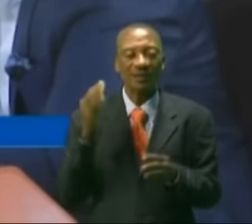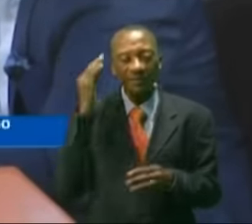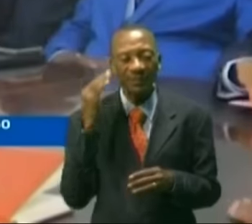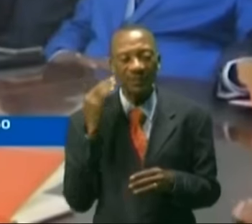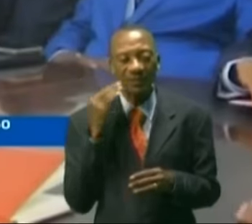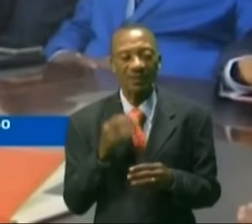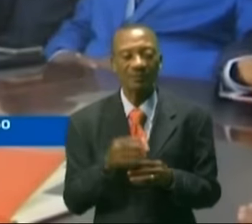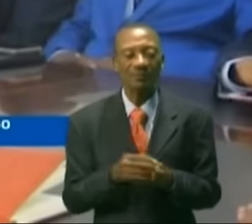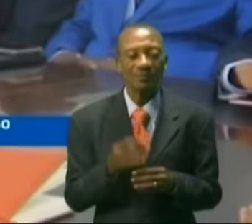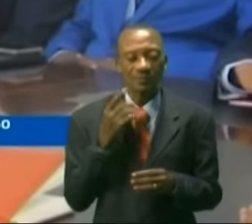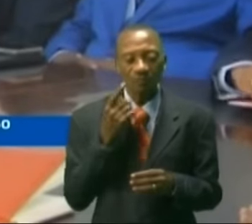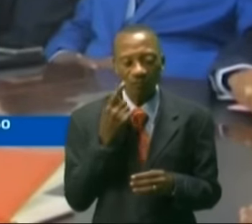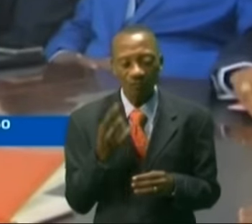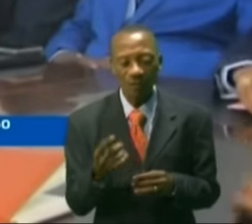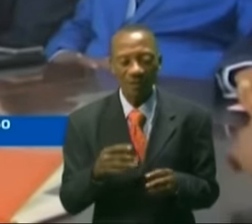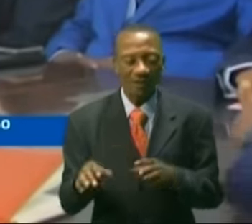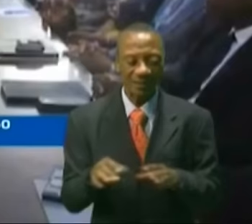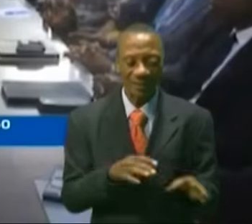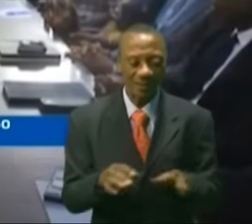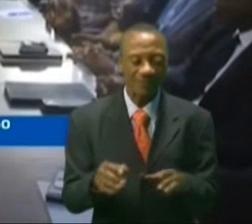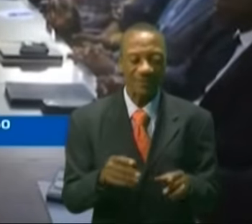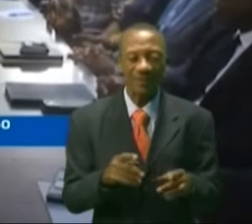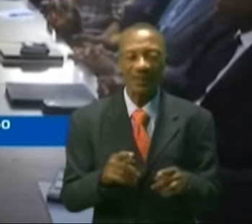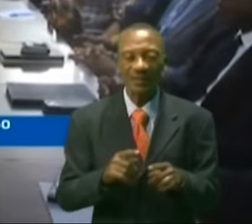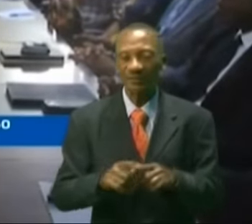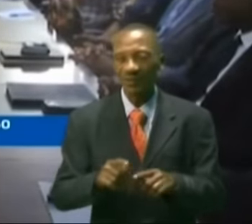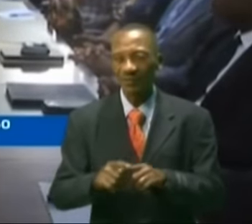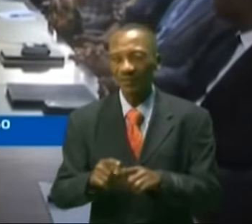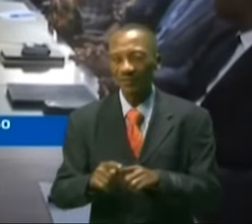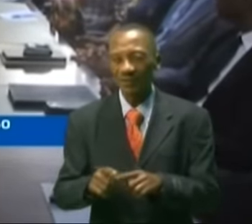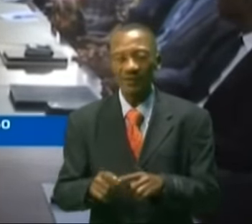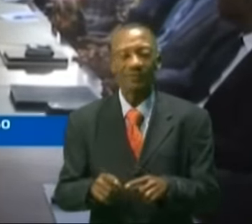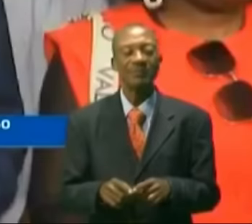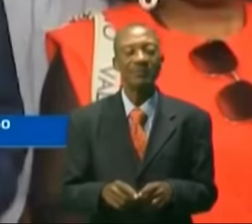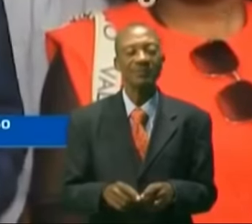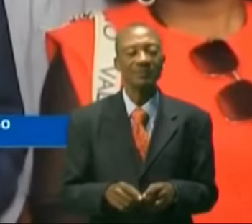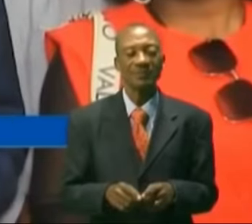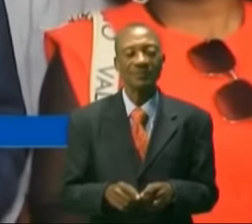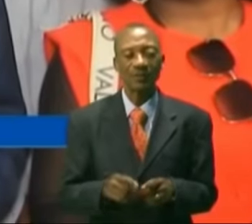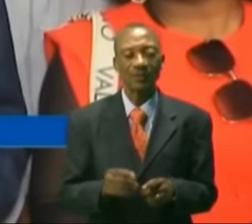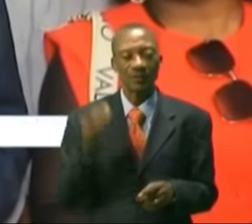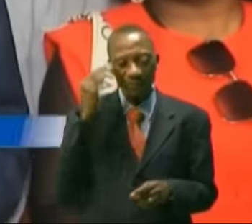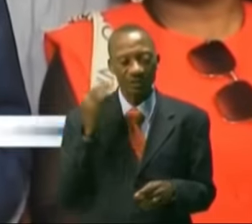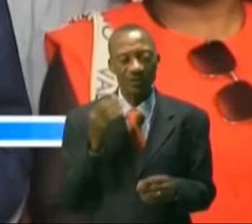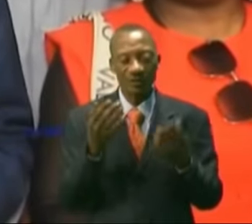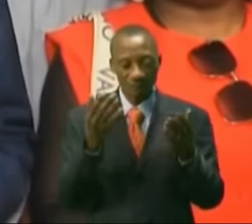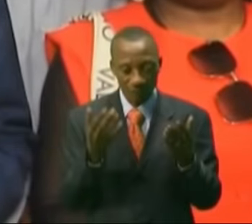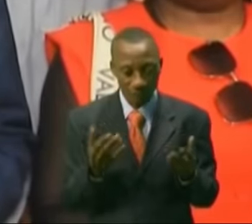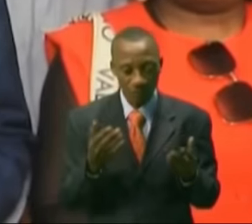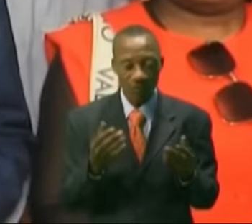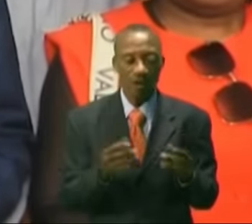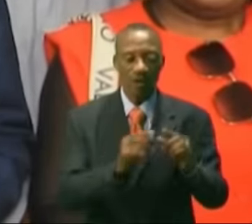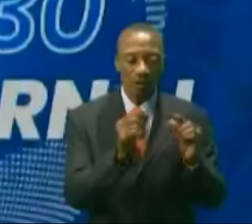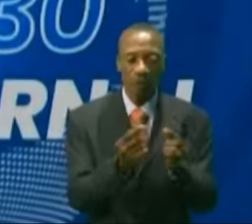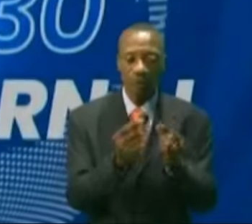les urgences, notamment la révisitation des textes de loi et la création d'un parquet